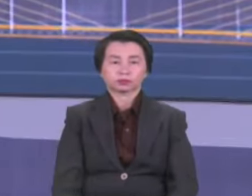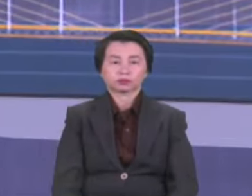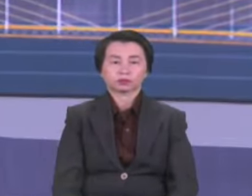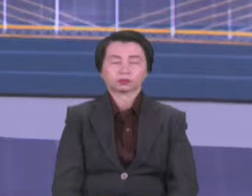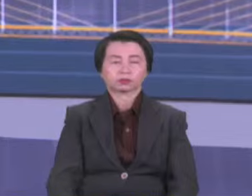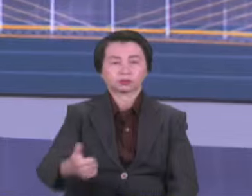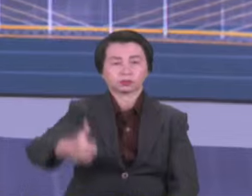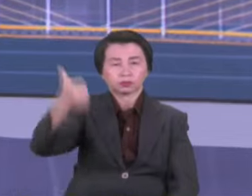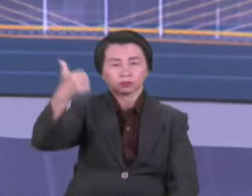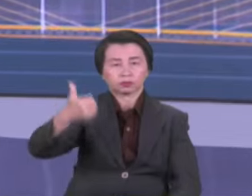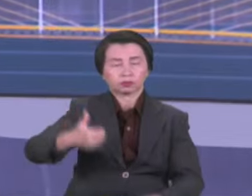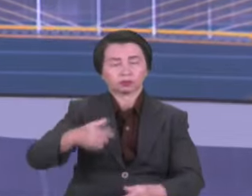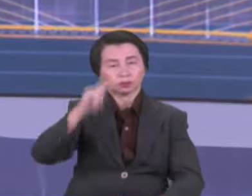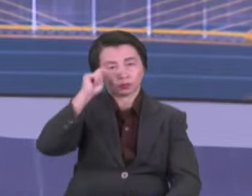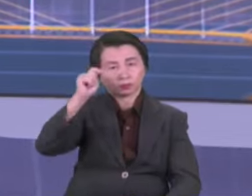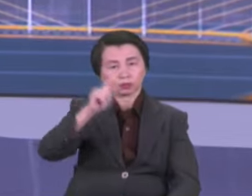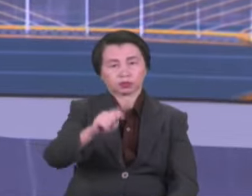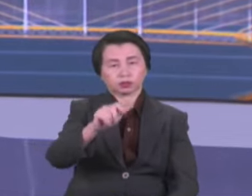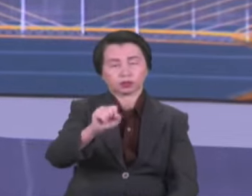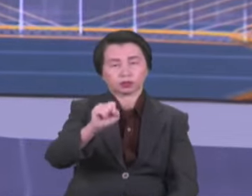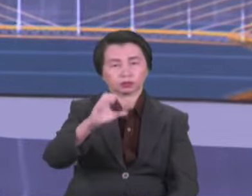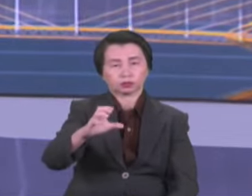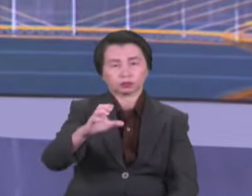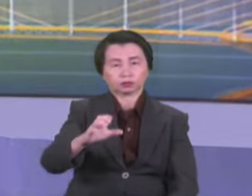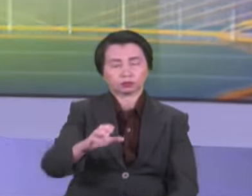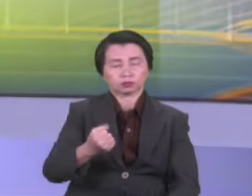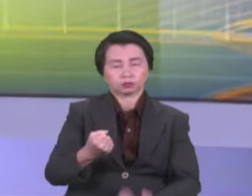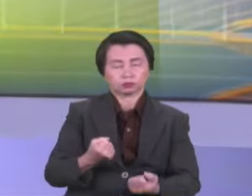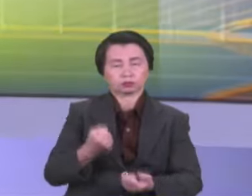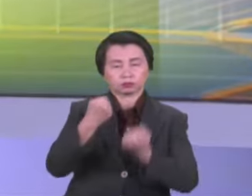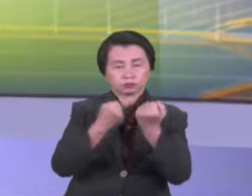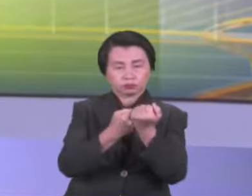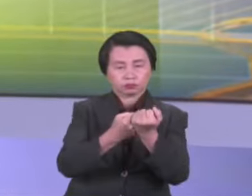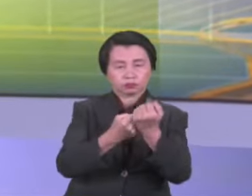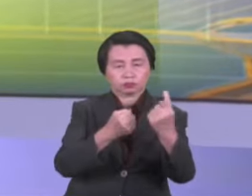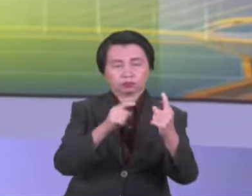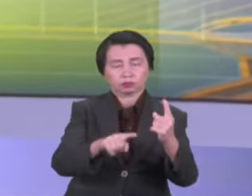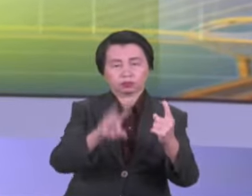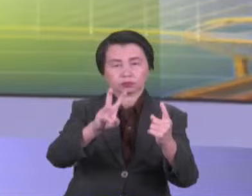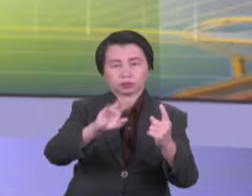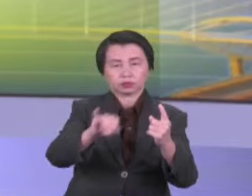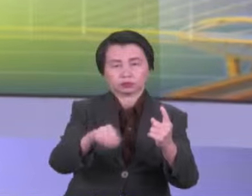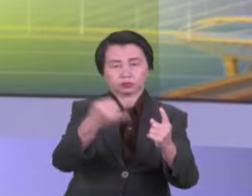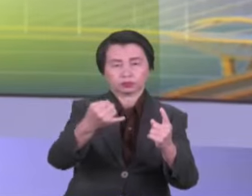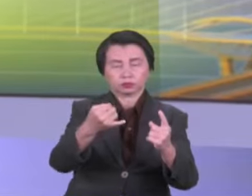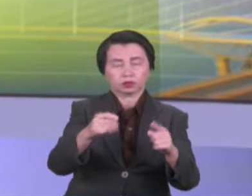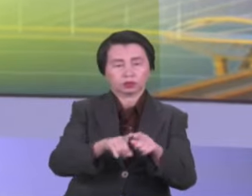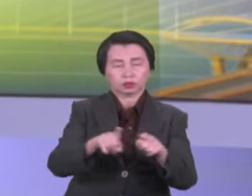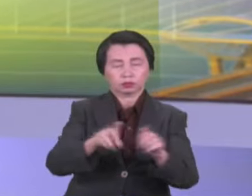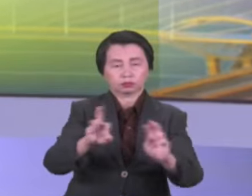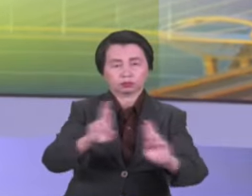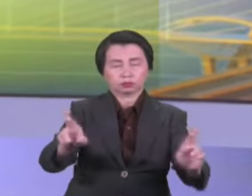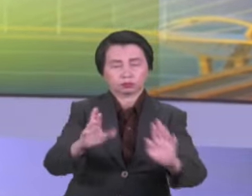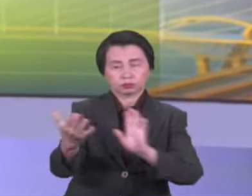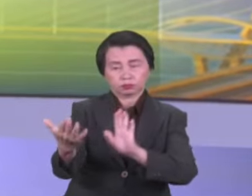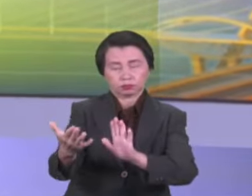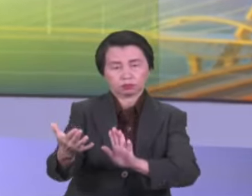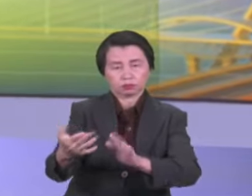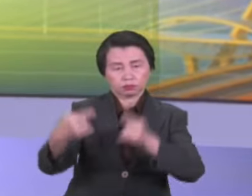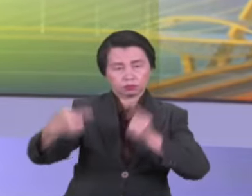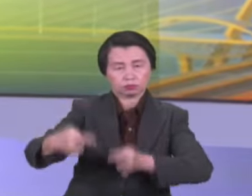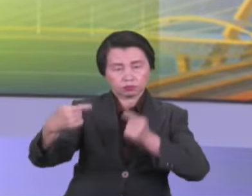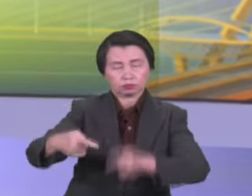Naib juara Liga Super Terengganu TFC menerima suntikan penajaan RM1.6 juta sebagai persiapan menghadapi